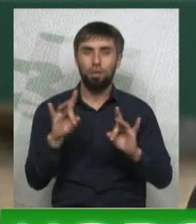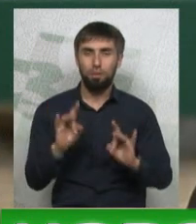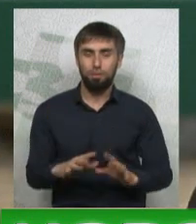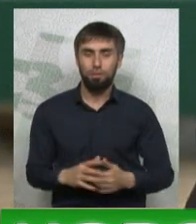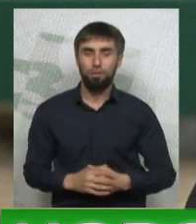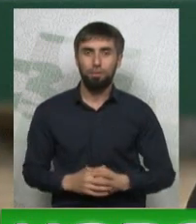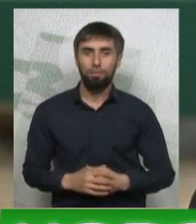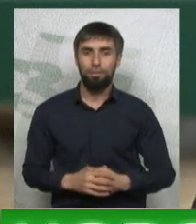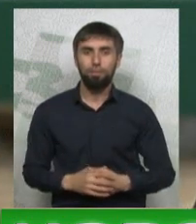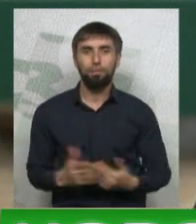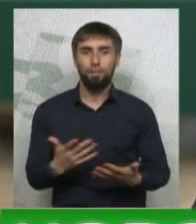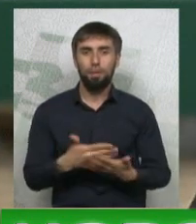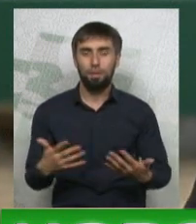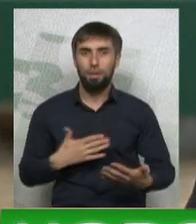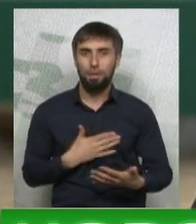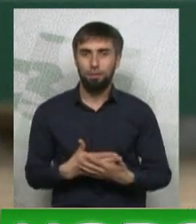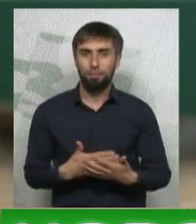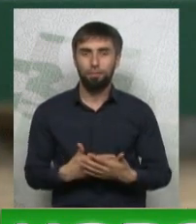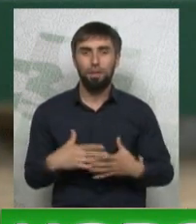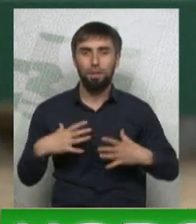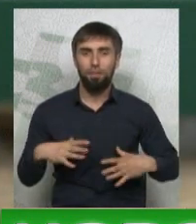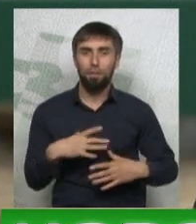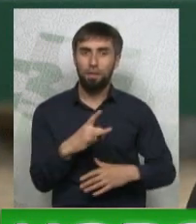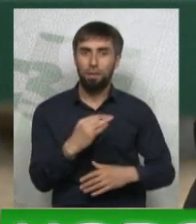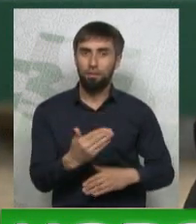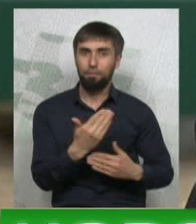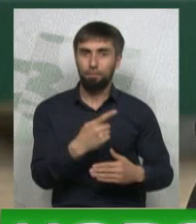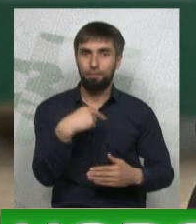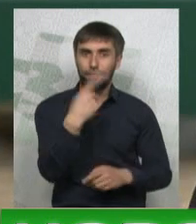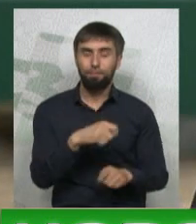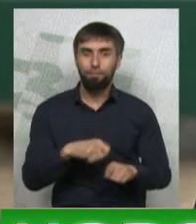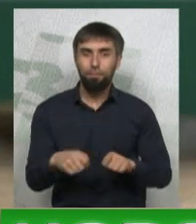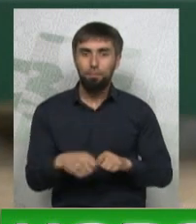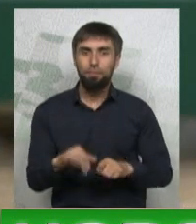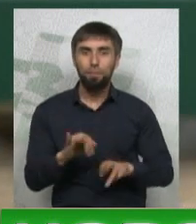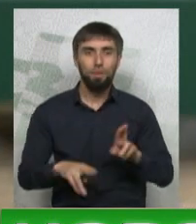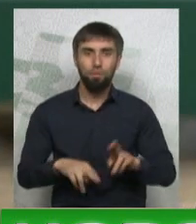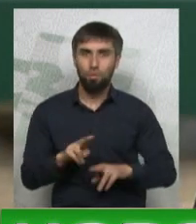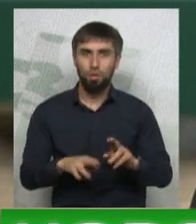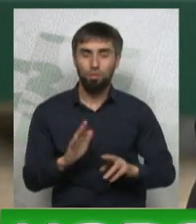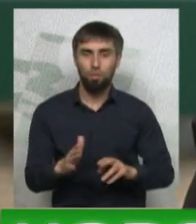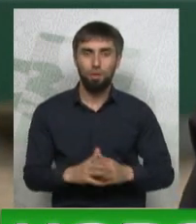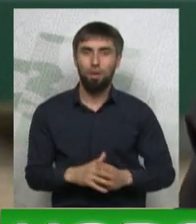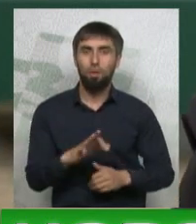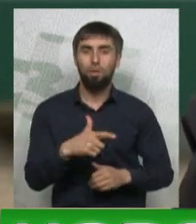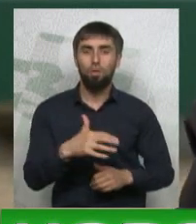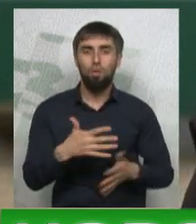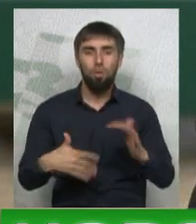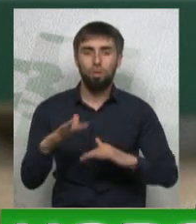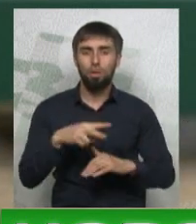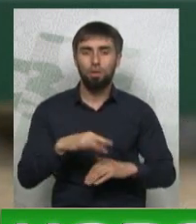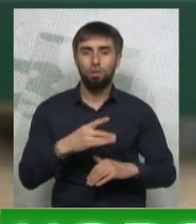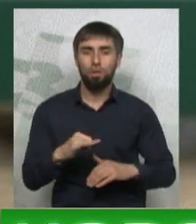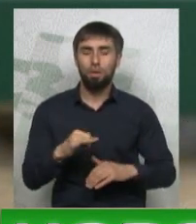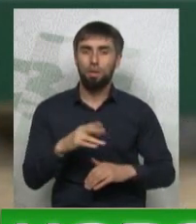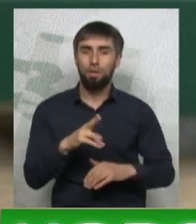рестораны, какие-то активности. «Кавказ-РФ» инвестирует и строит горнолыжную инфраструктуру. Это